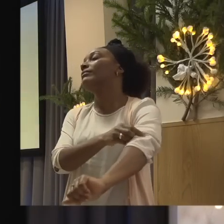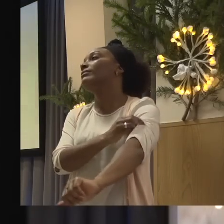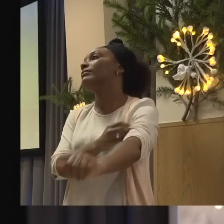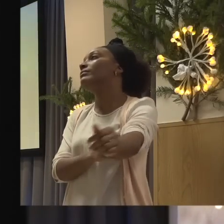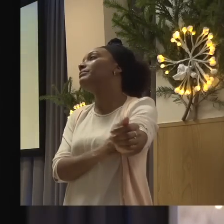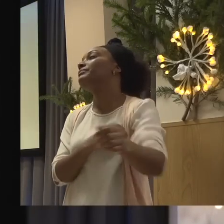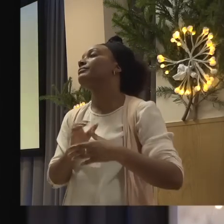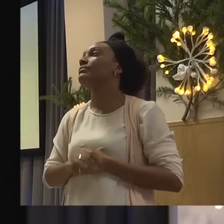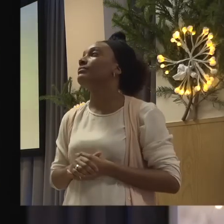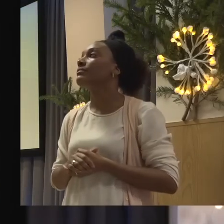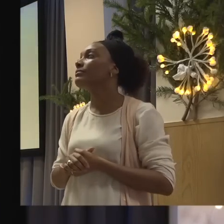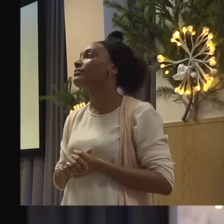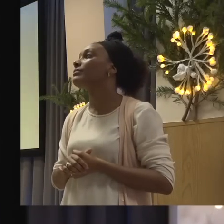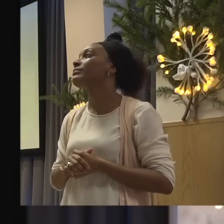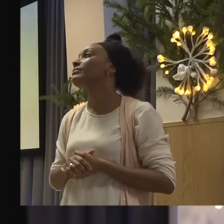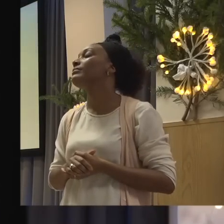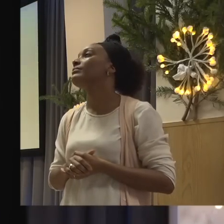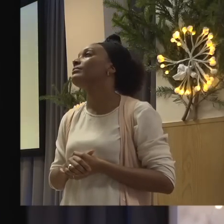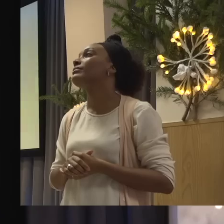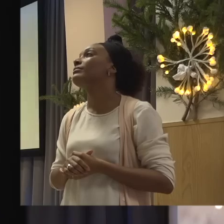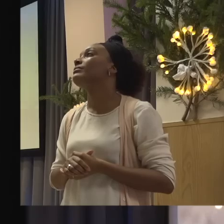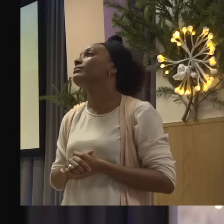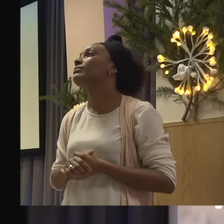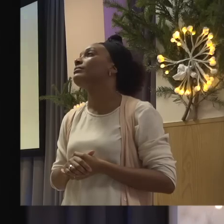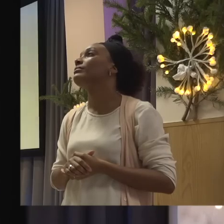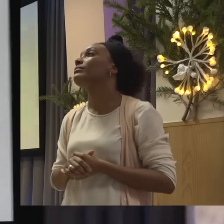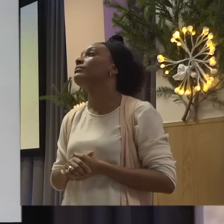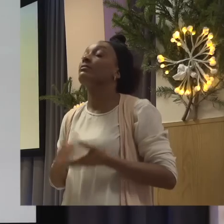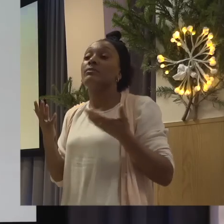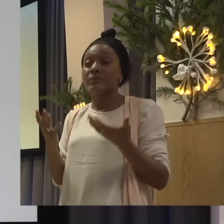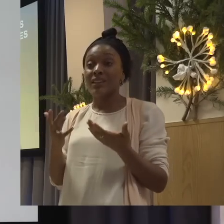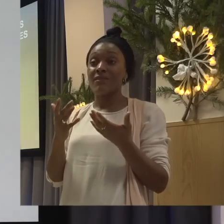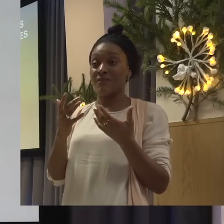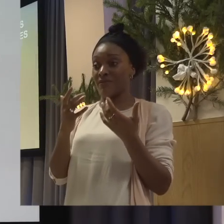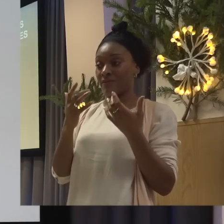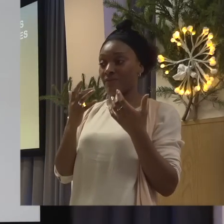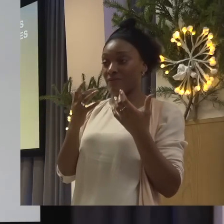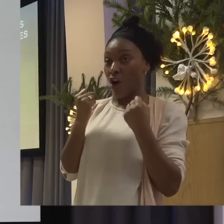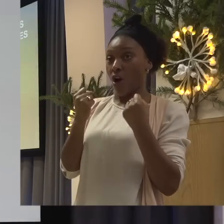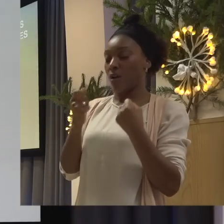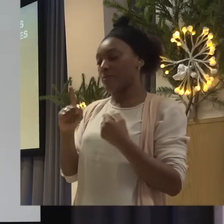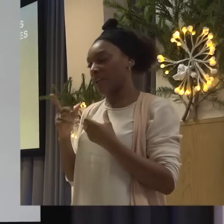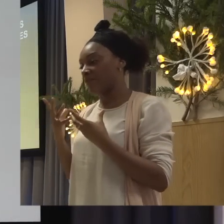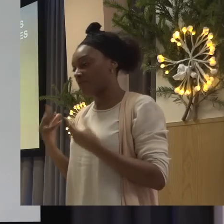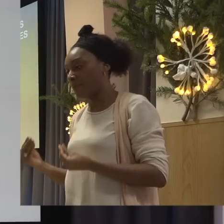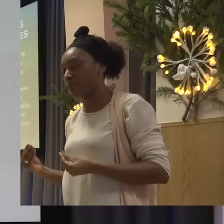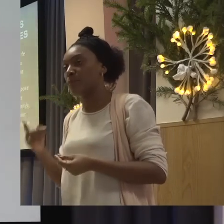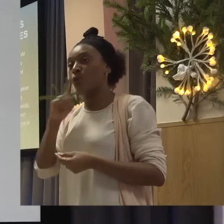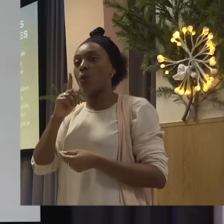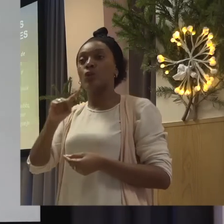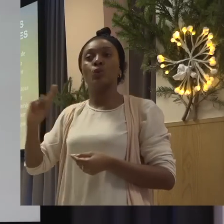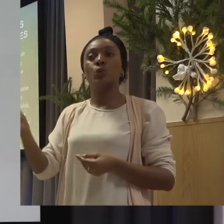fort, parce que tout être humain a sa partie de vulnérabilité. Paul dit dans 2